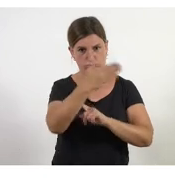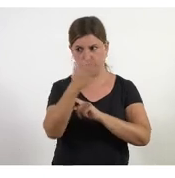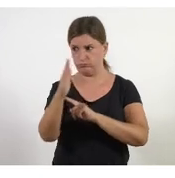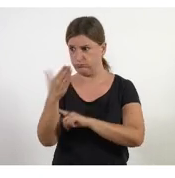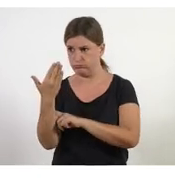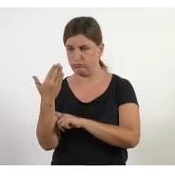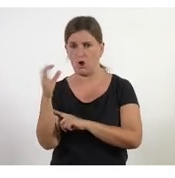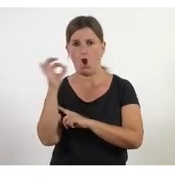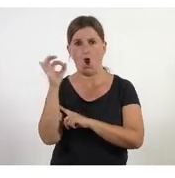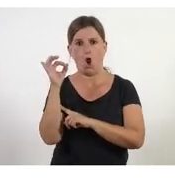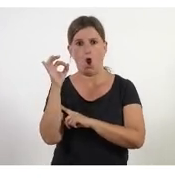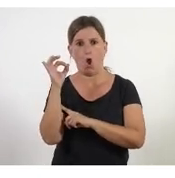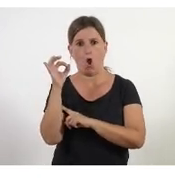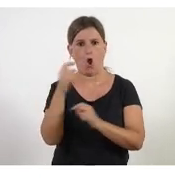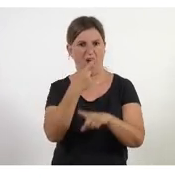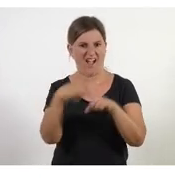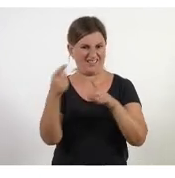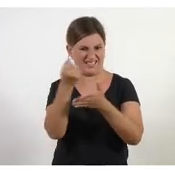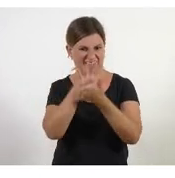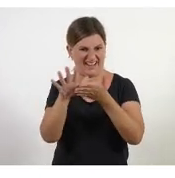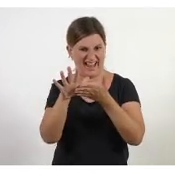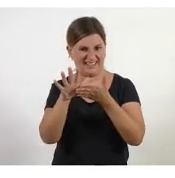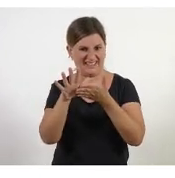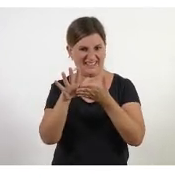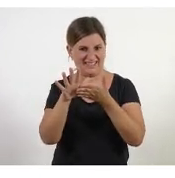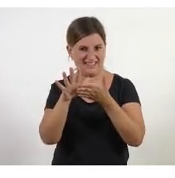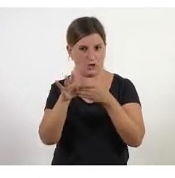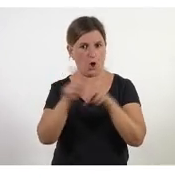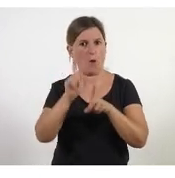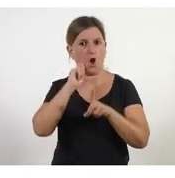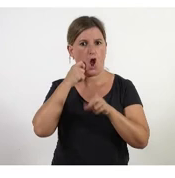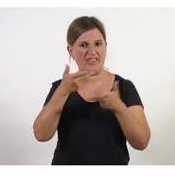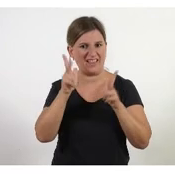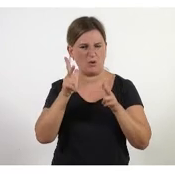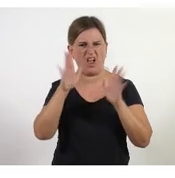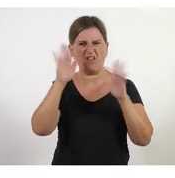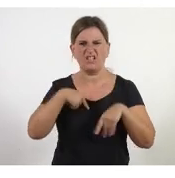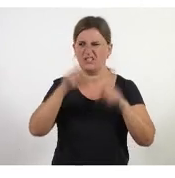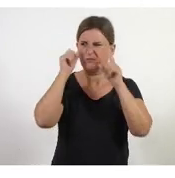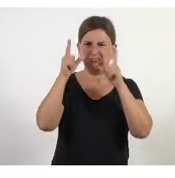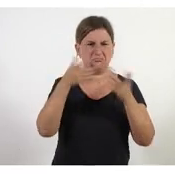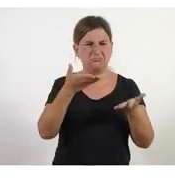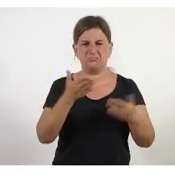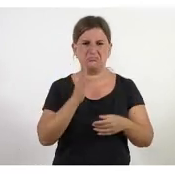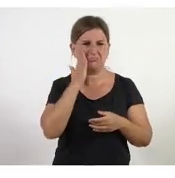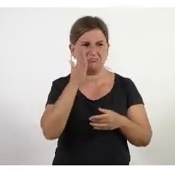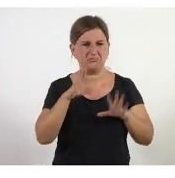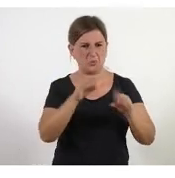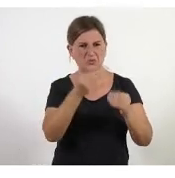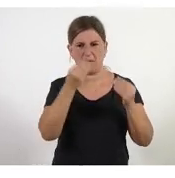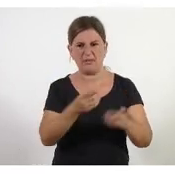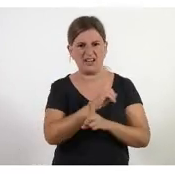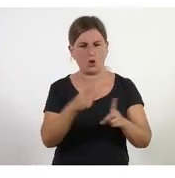algunes de codi lliure, les que siguin, no? Si ens adonem que aquella eina no ens és útil o ens genera molts